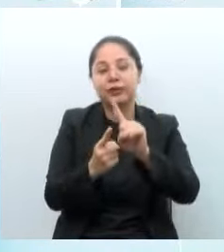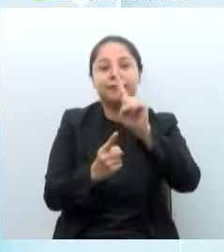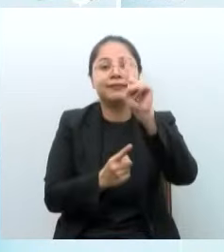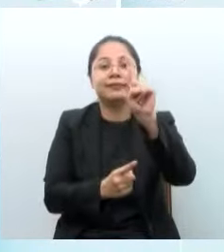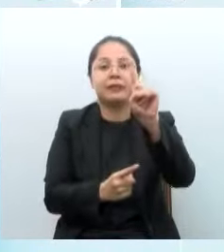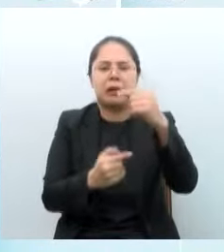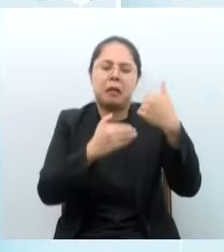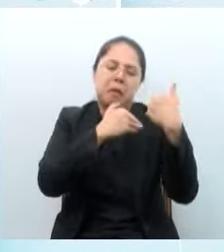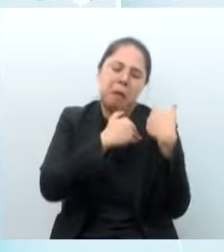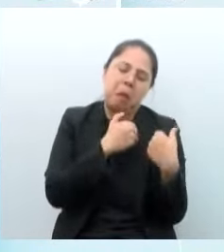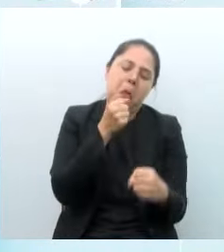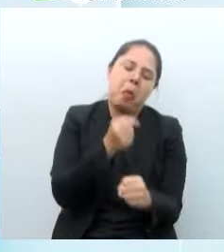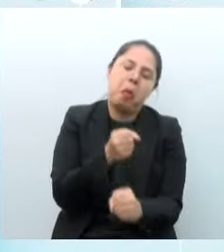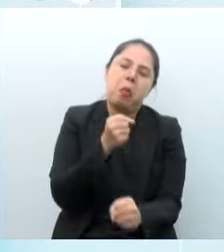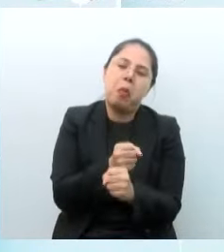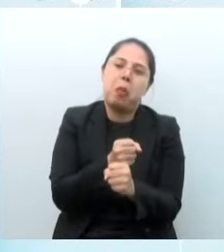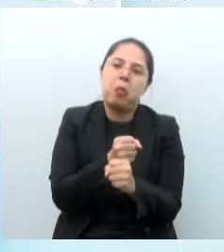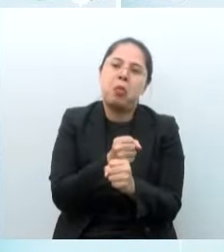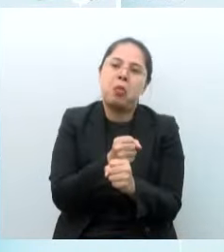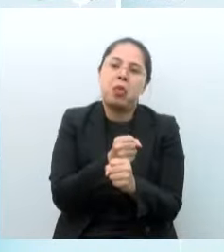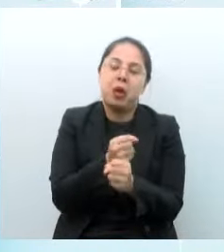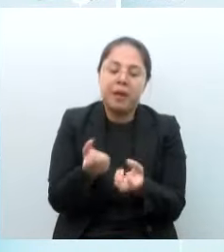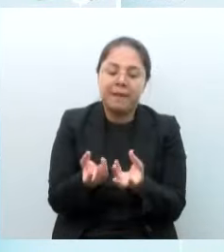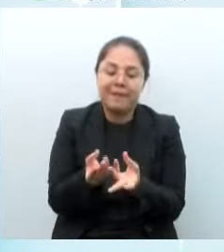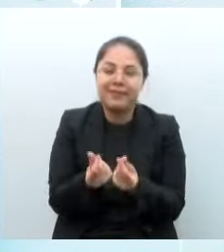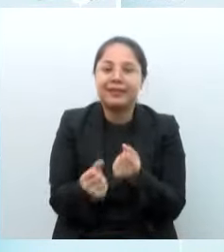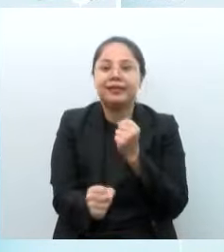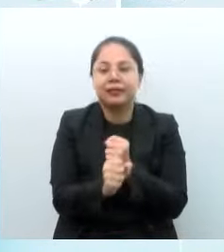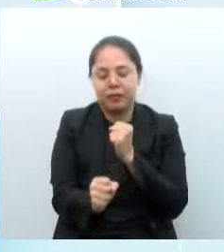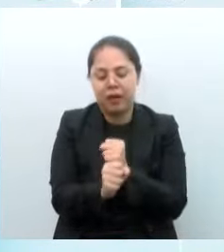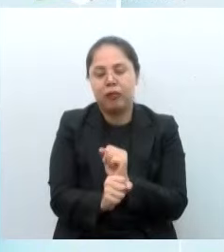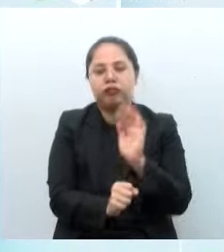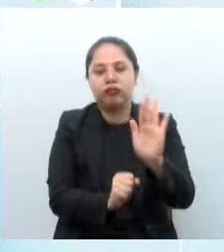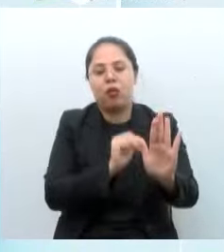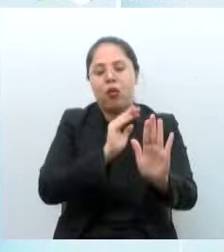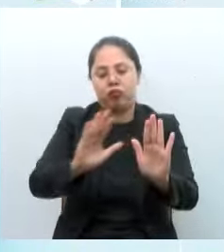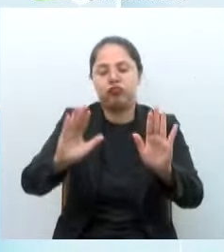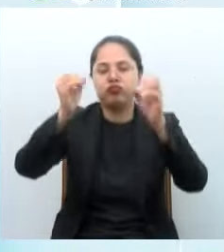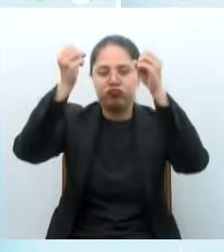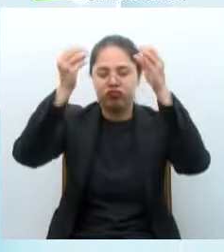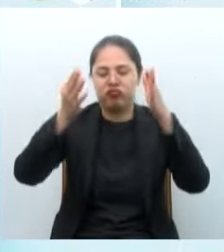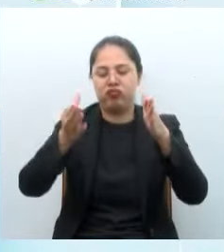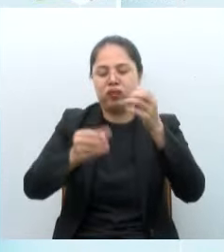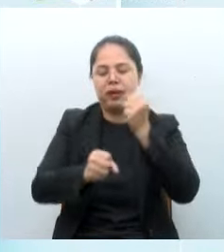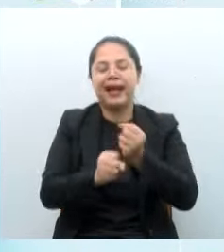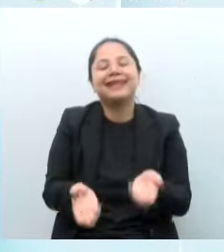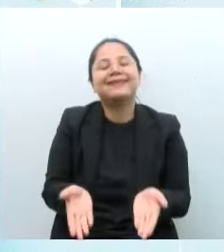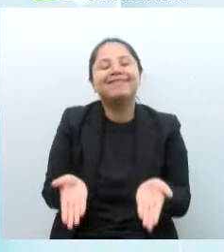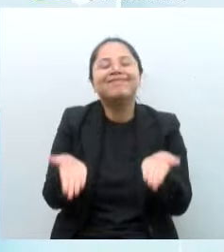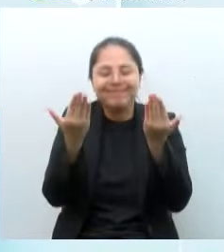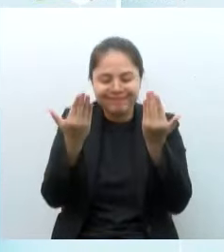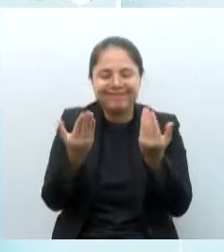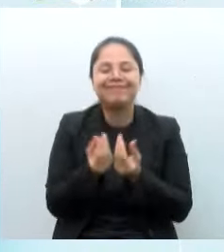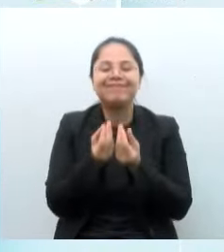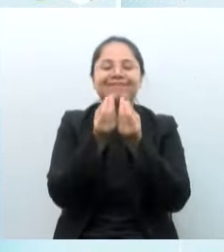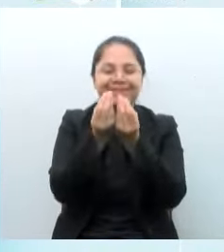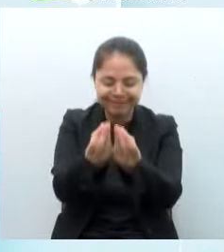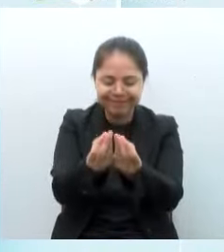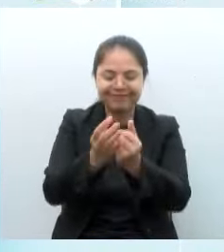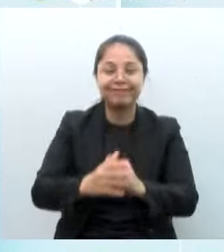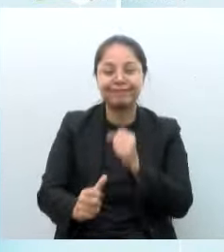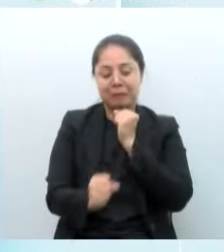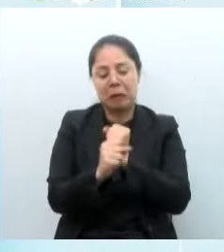ภาระงานของเขตของโรงเรียนก็จะของคุณครูก็จะลดลงอย่างที่2ก็คือเมื่อภา